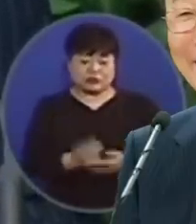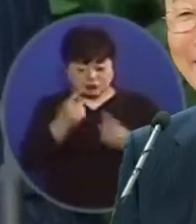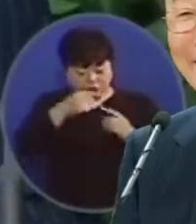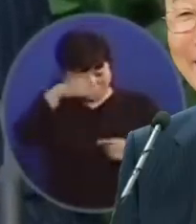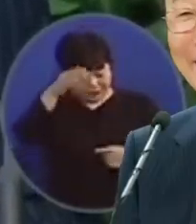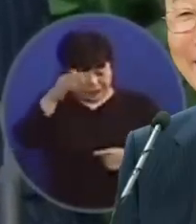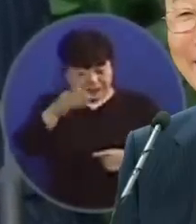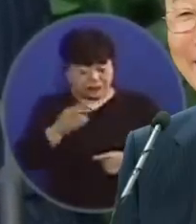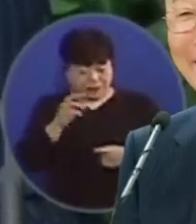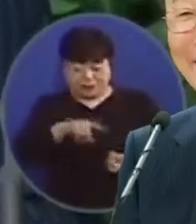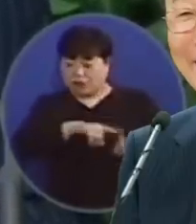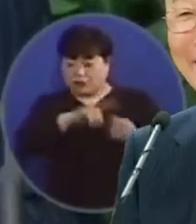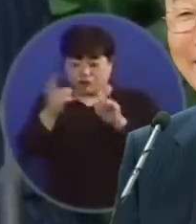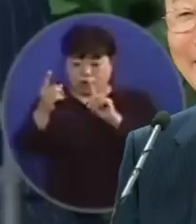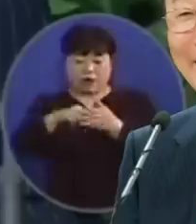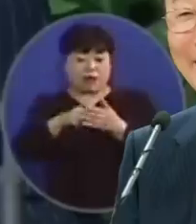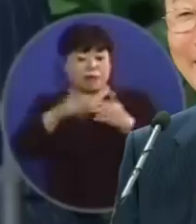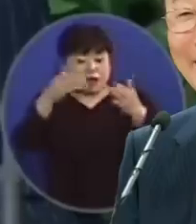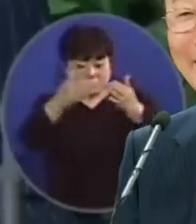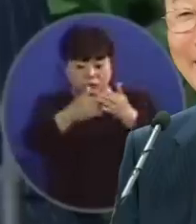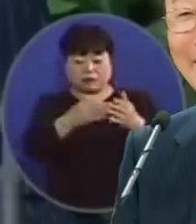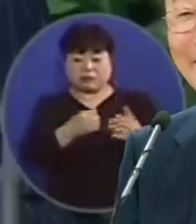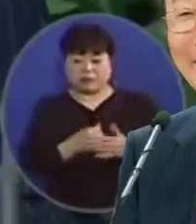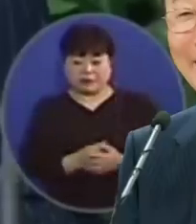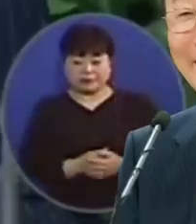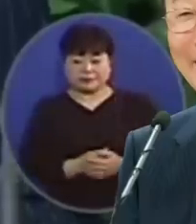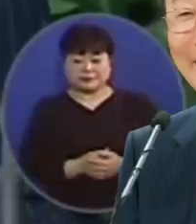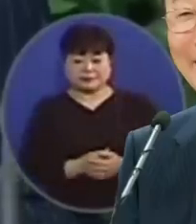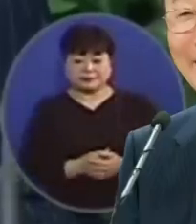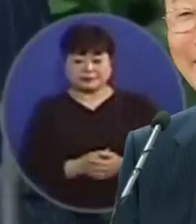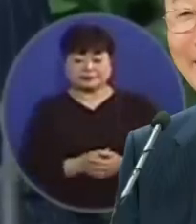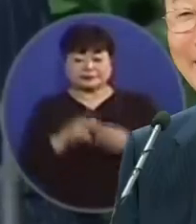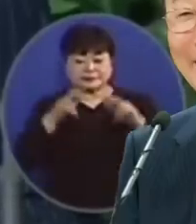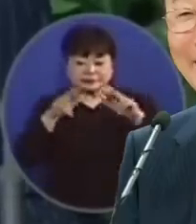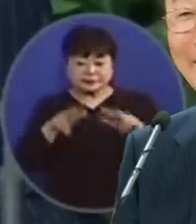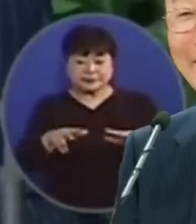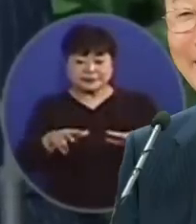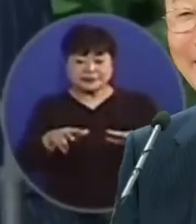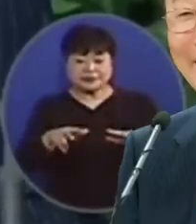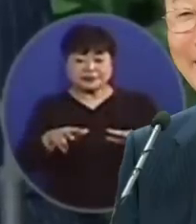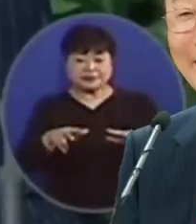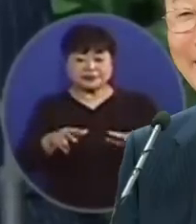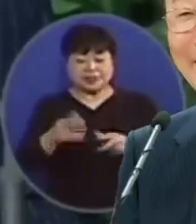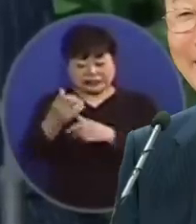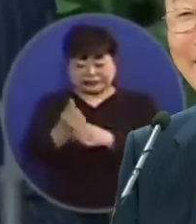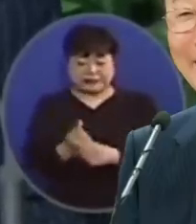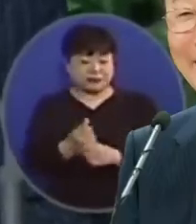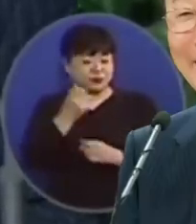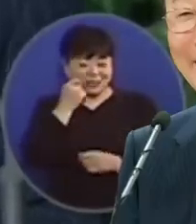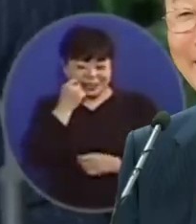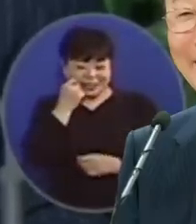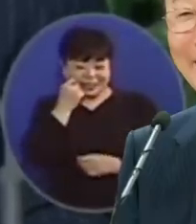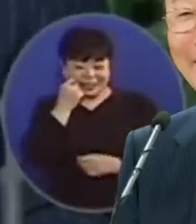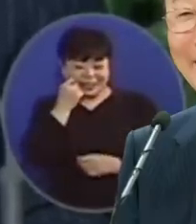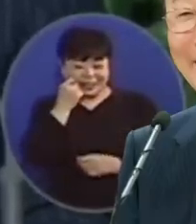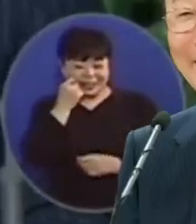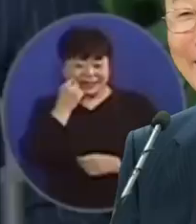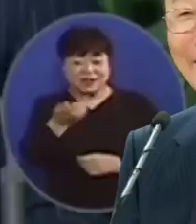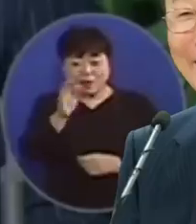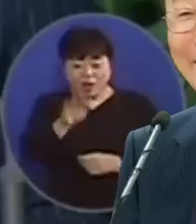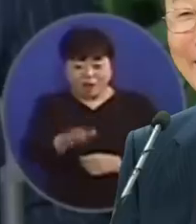내려가서 사흘 만에 다 청산하고 부활해서 나와버렸었으니 그것도 이제 잡을 수 없지요.